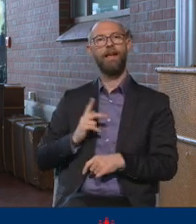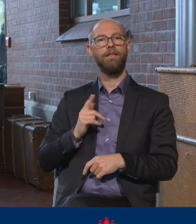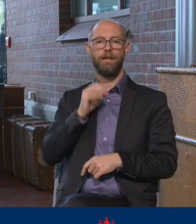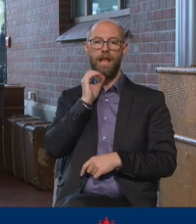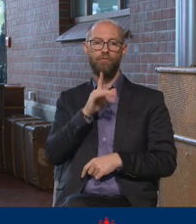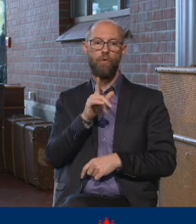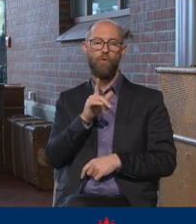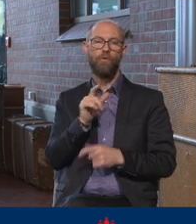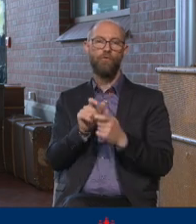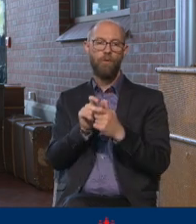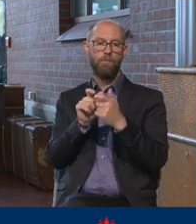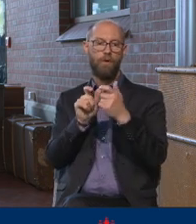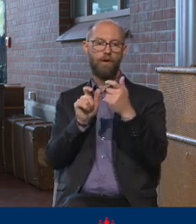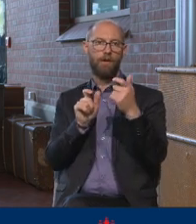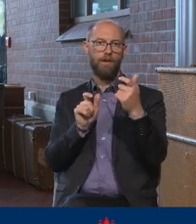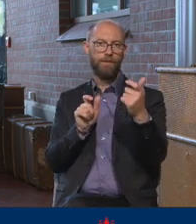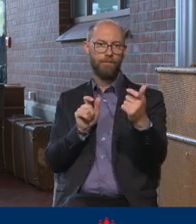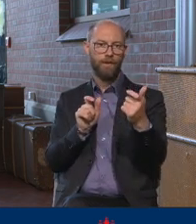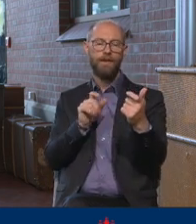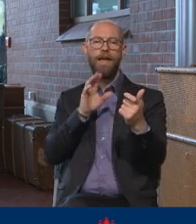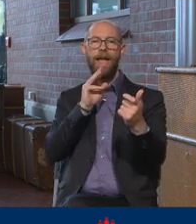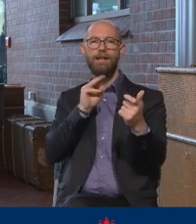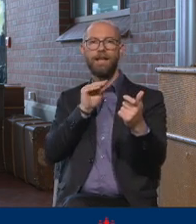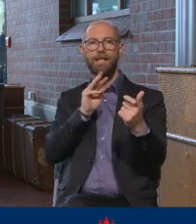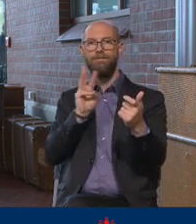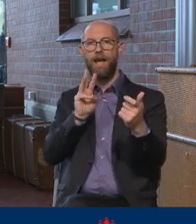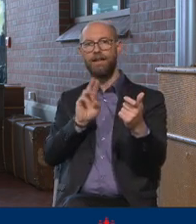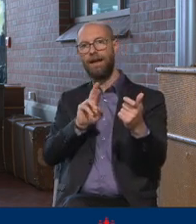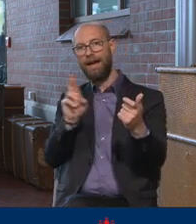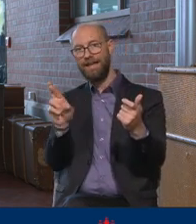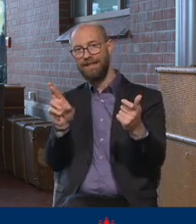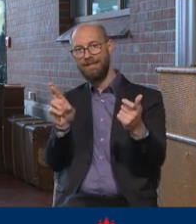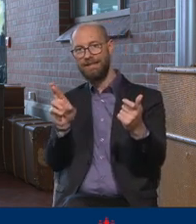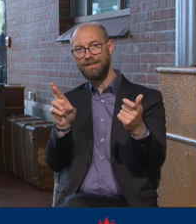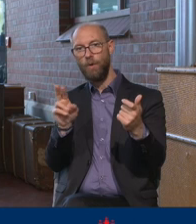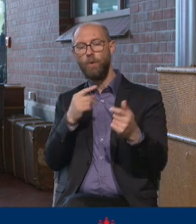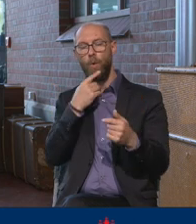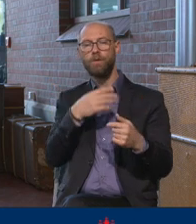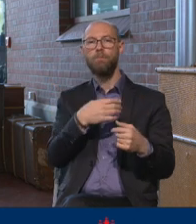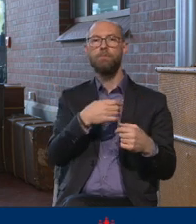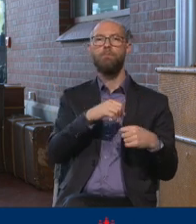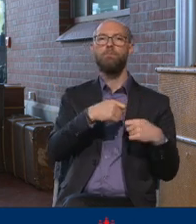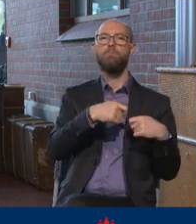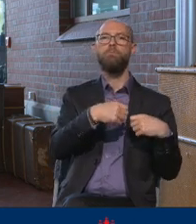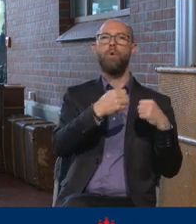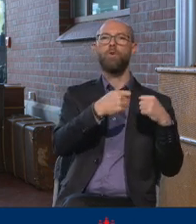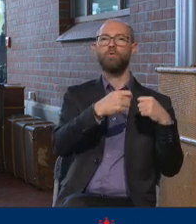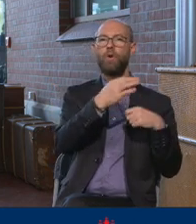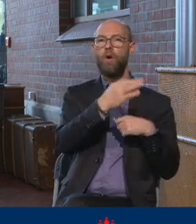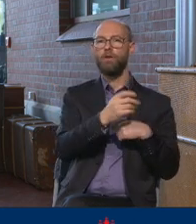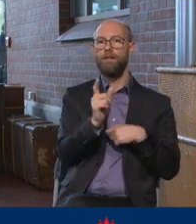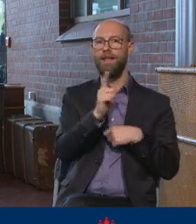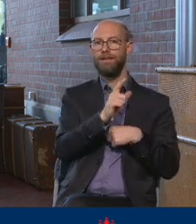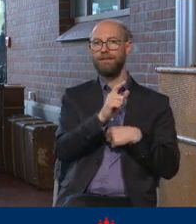gerecht und enden werde links im bild entworfen 135 meter lang und einen